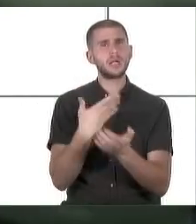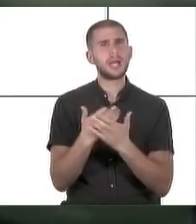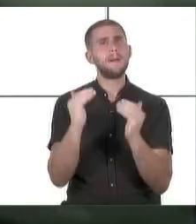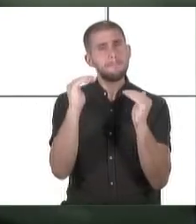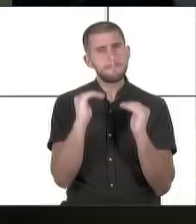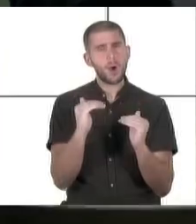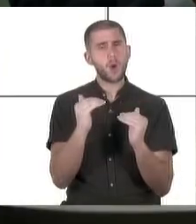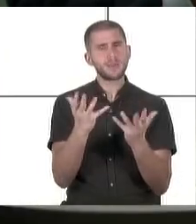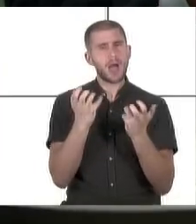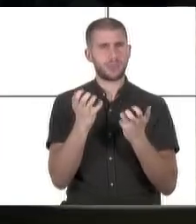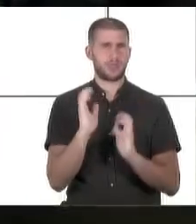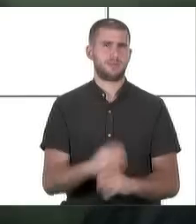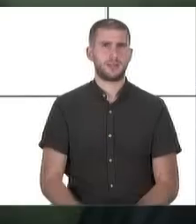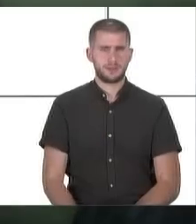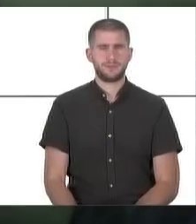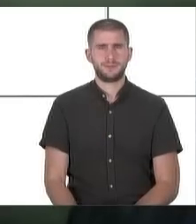הפחות אטרקטיבית.